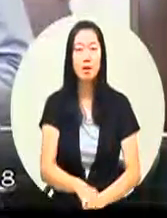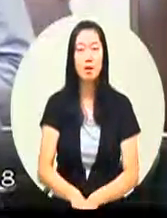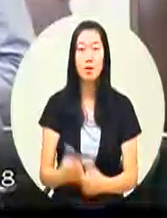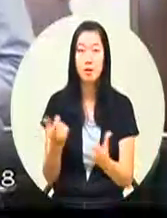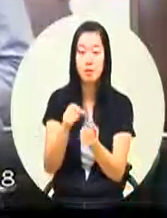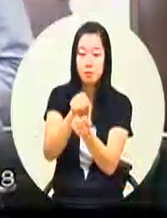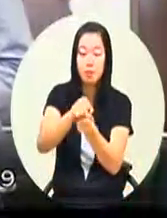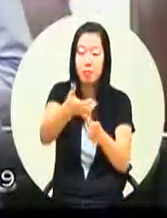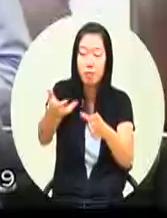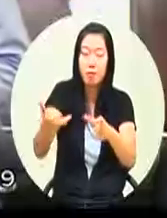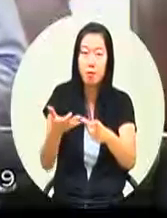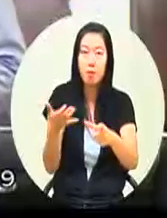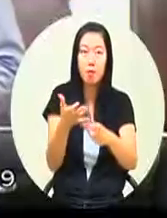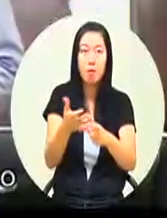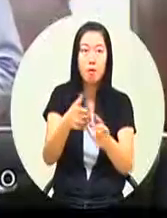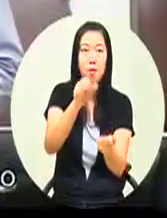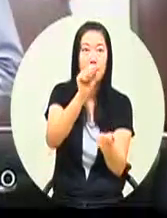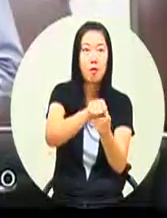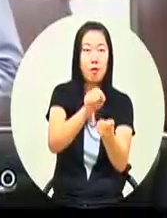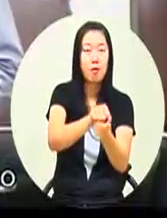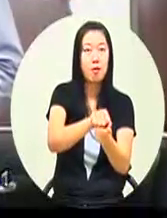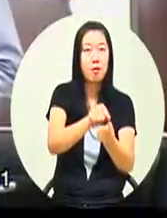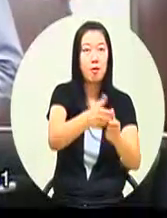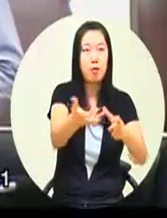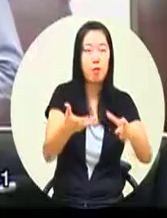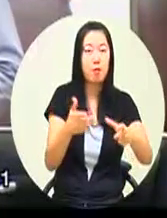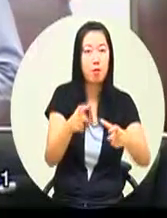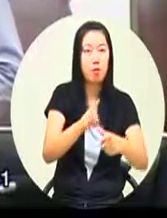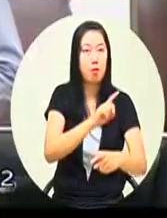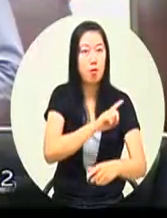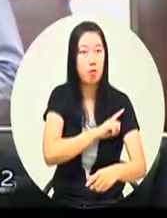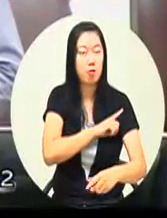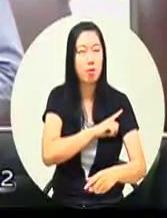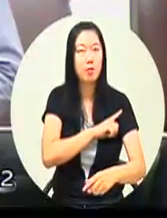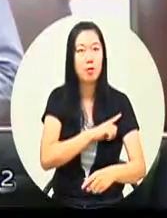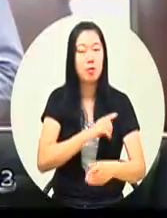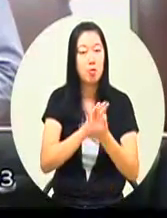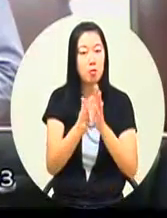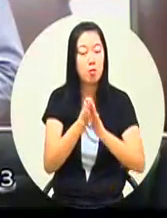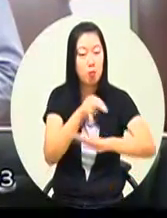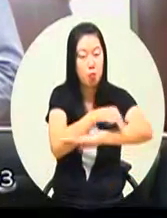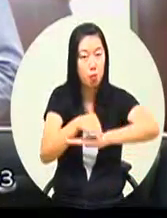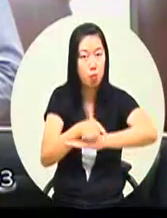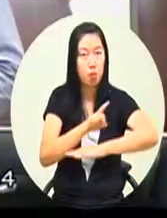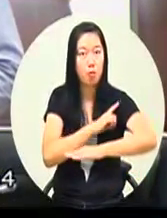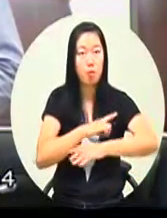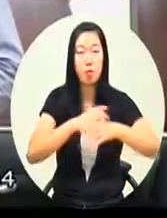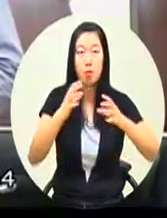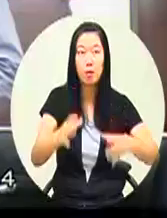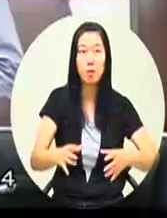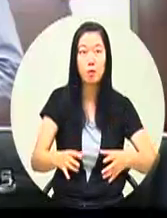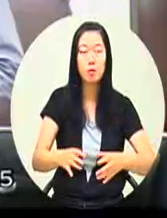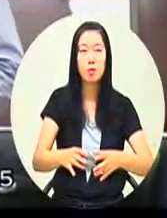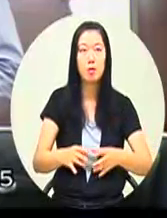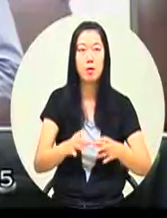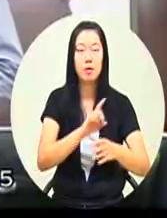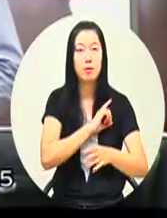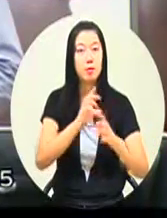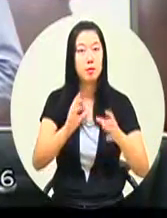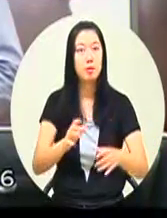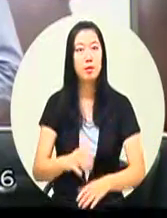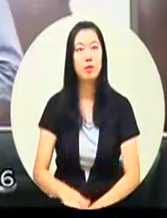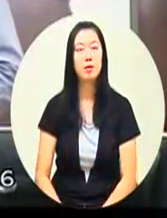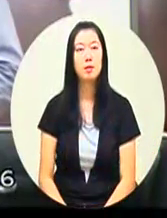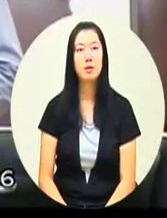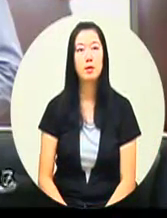陈清湖陈清路那个是当然是自办从化里面可能附带的，他们做的那个 叶里